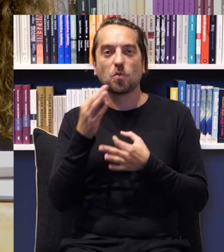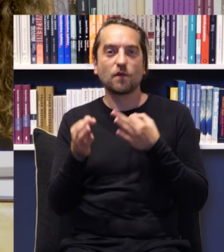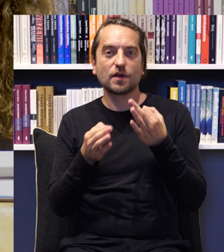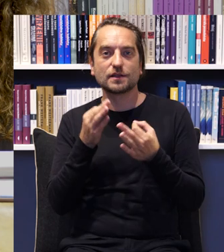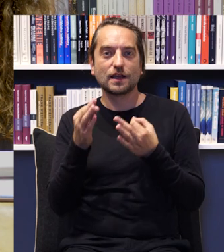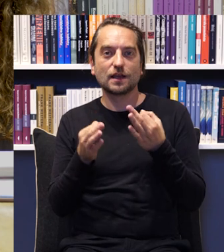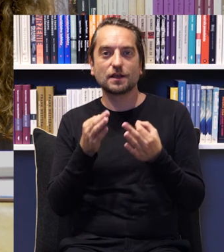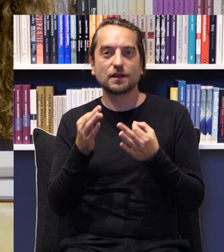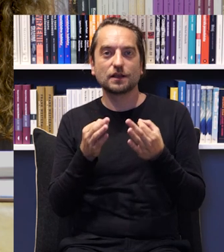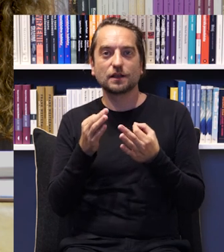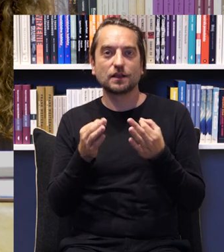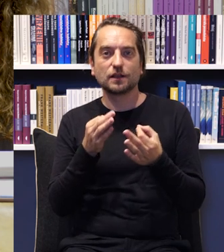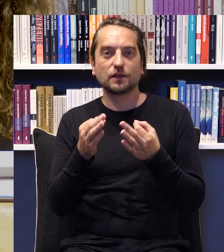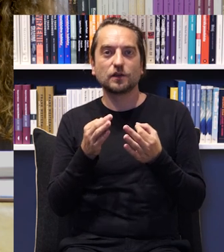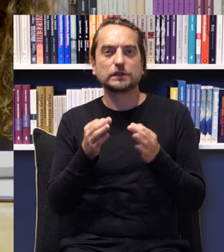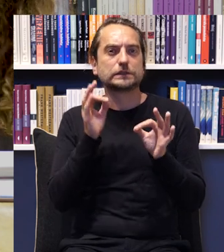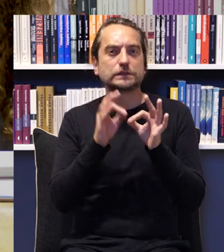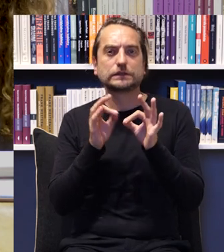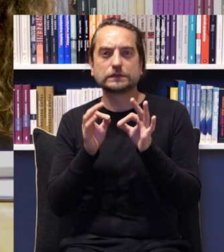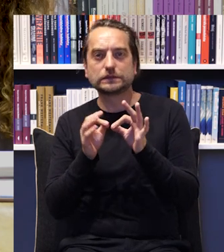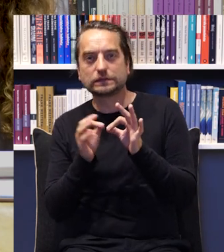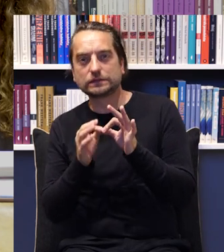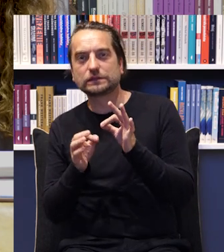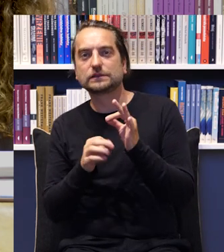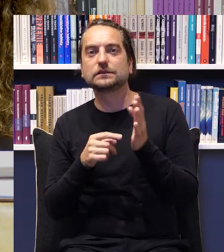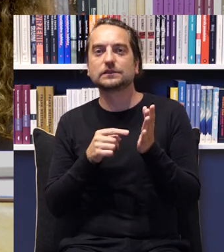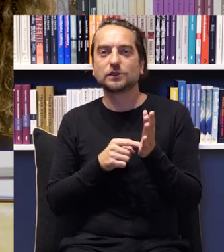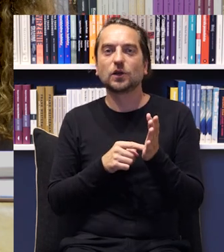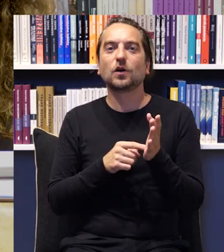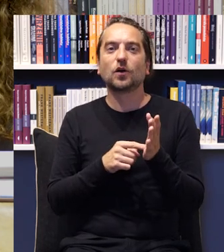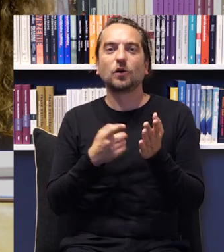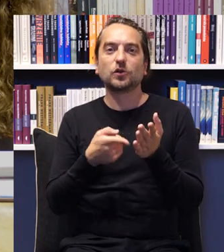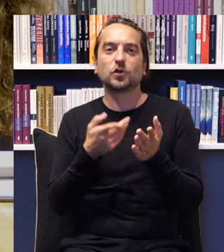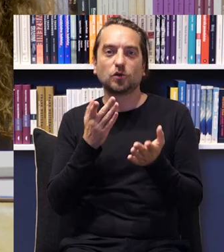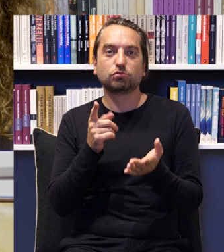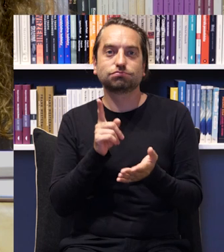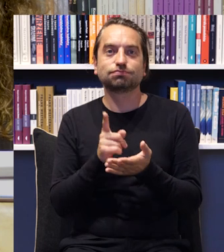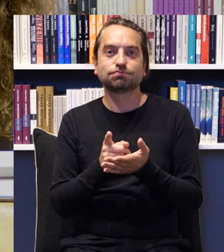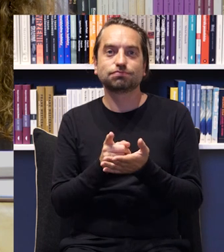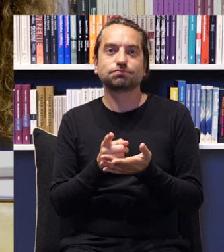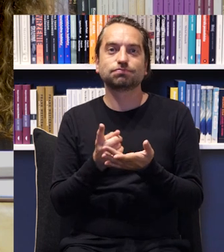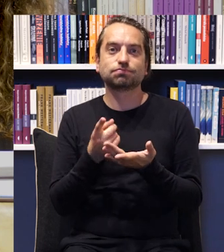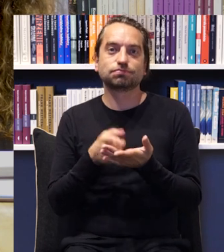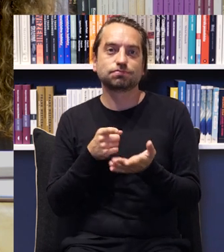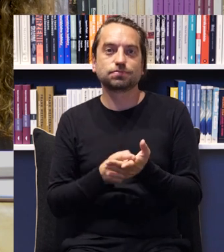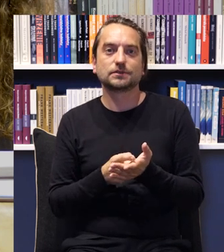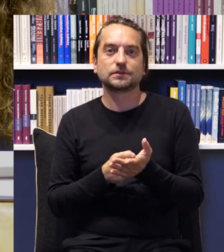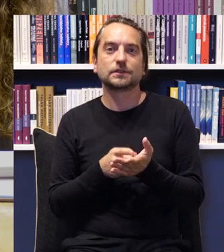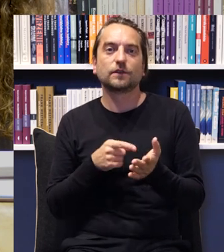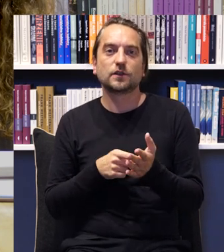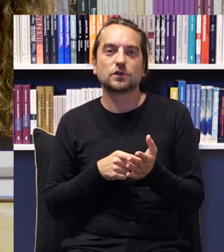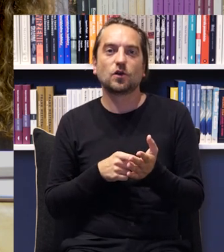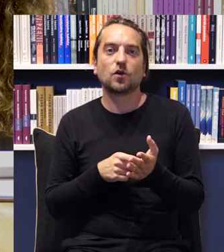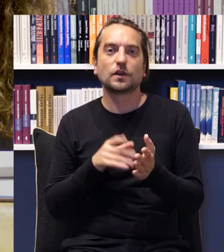wszystko w ogromnej ilości szczegółów, no to gdzieś to jakby wyszło, no nie? Że okej, okay, czyli w takim razie będzie